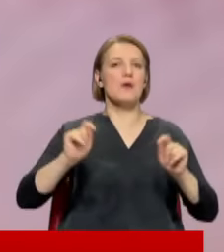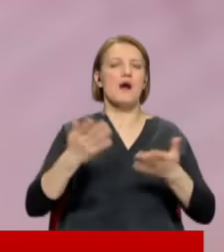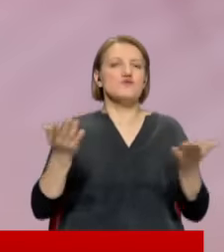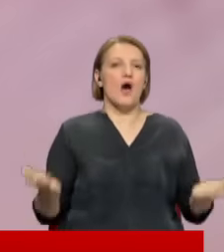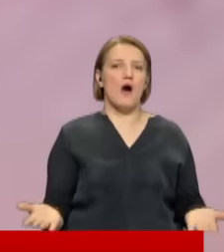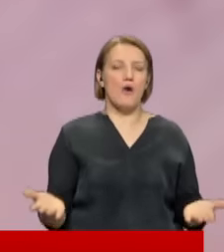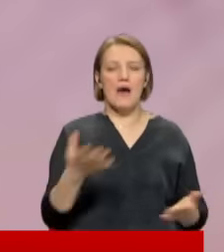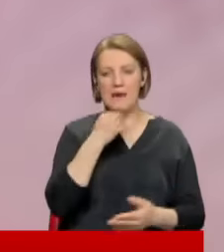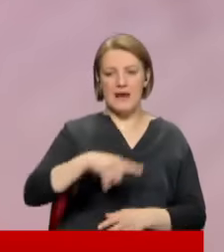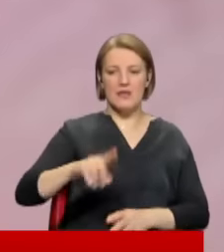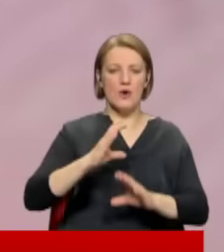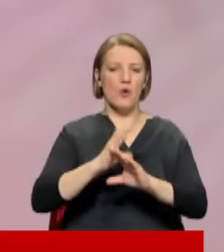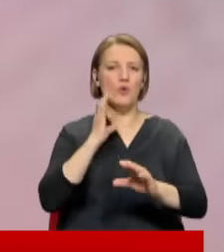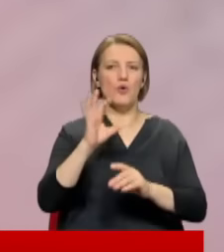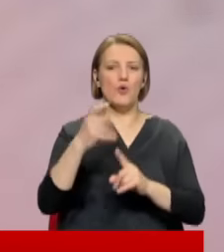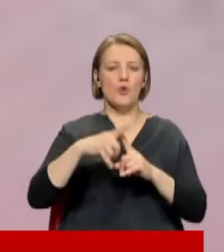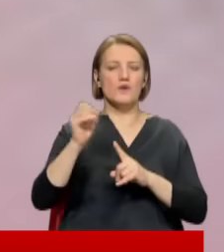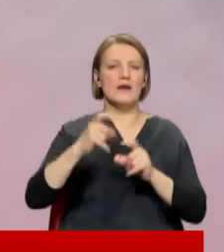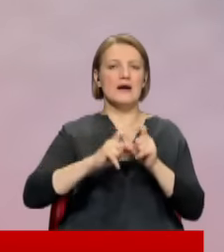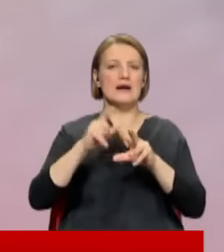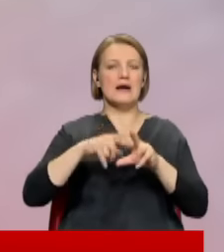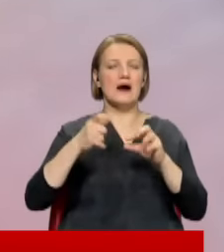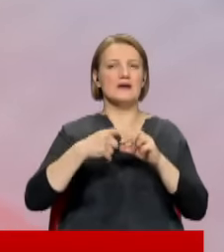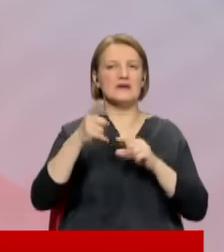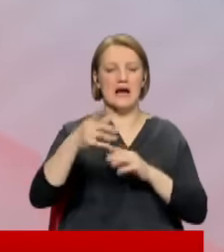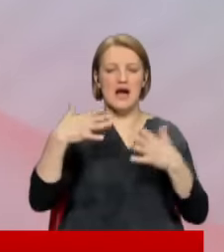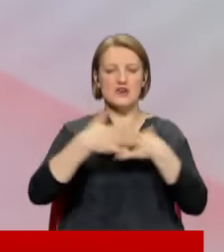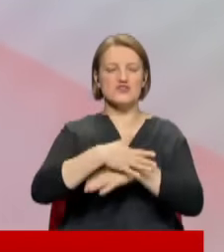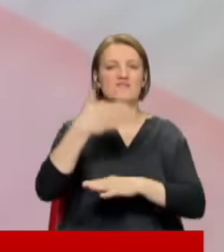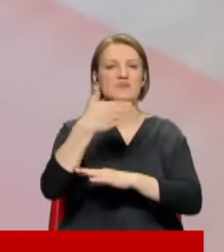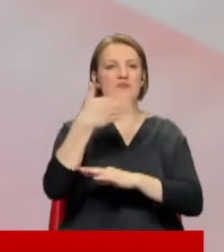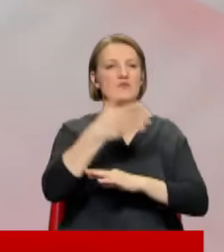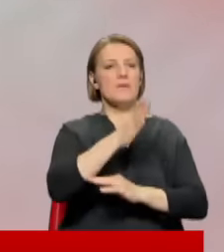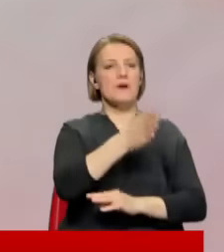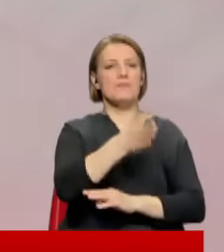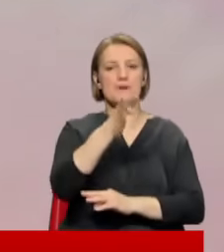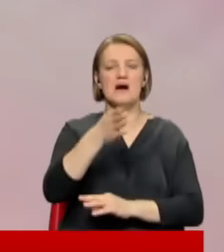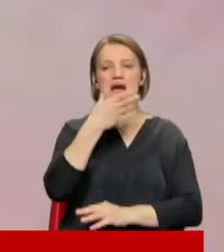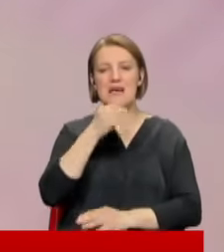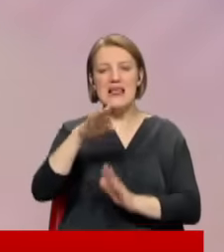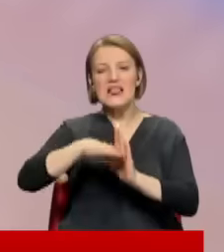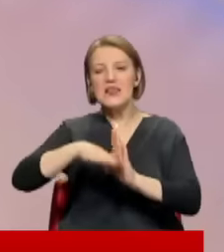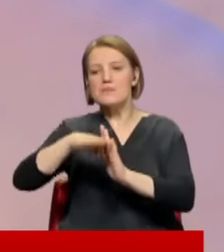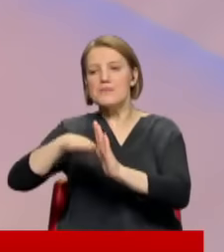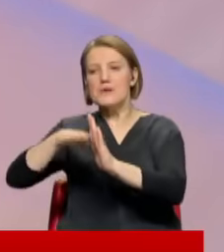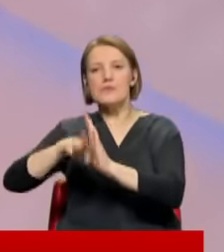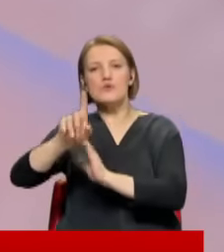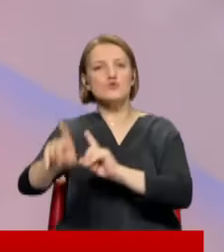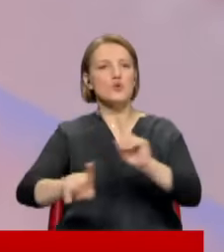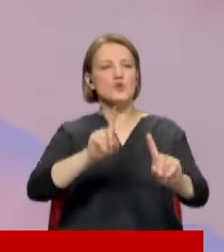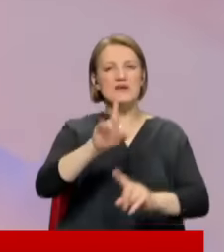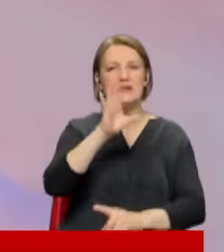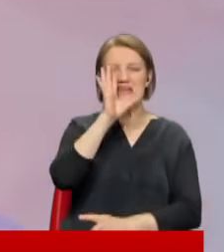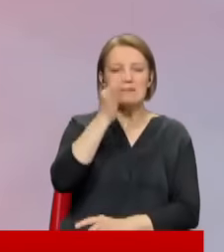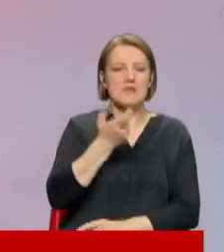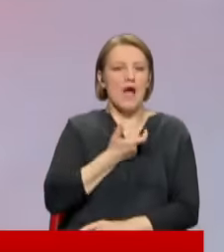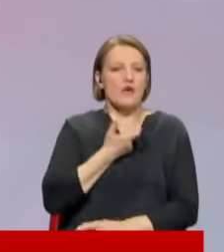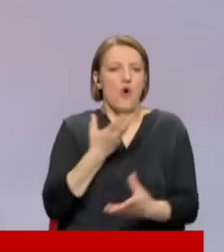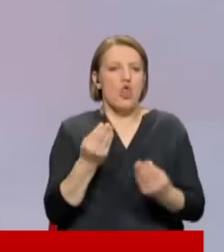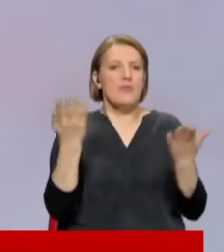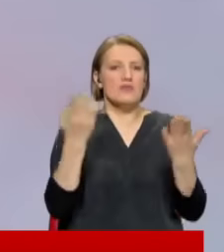yok. Emekli otogarda soğuk duş. Akşam otogarda firma firma dolaşıp emekli indirimini sordu. Kimi daha